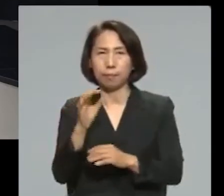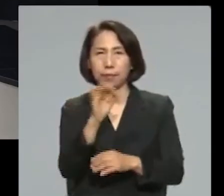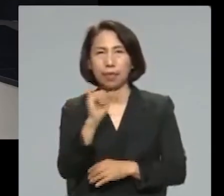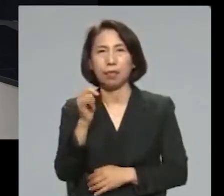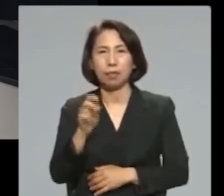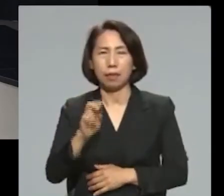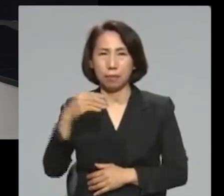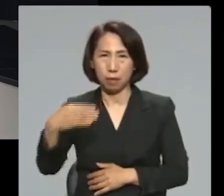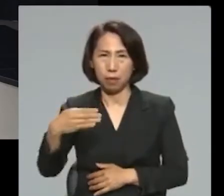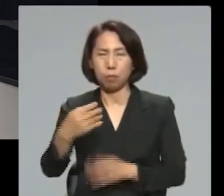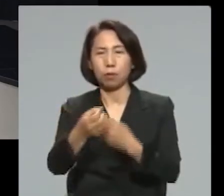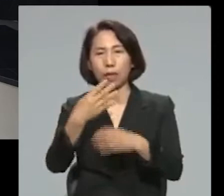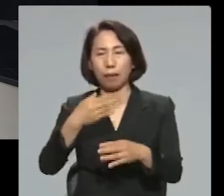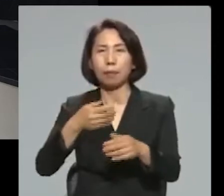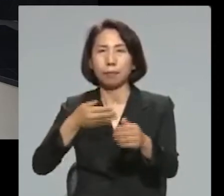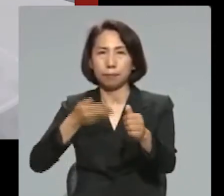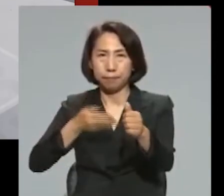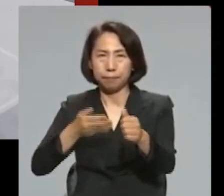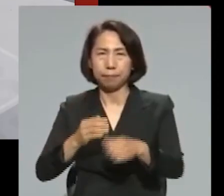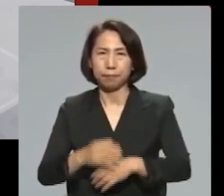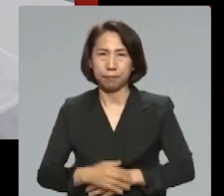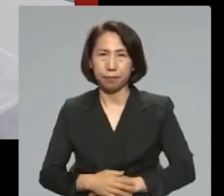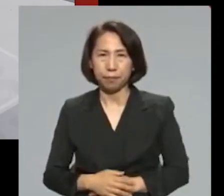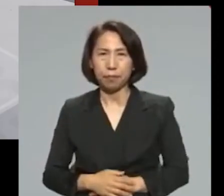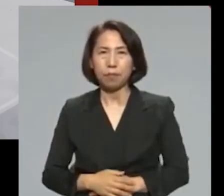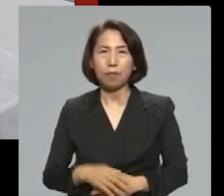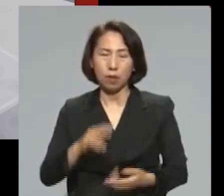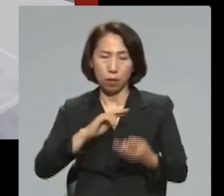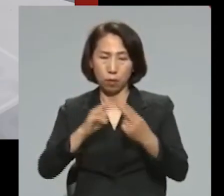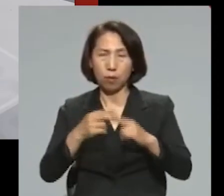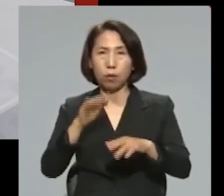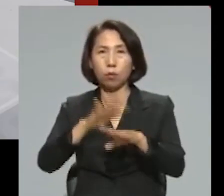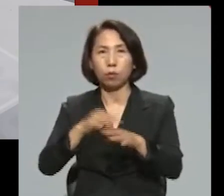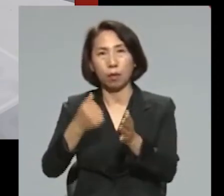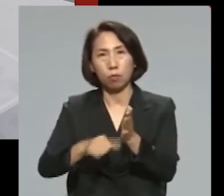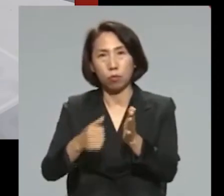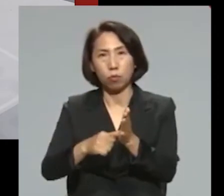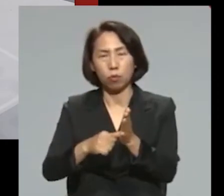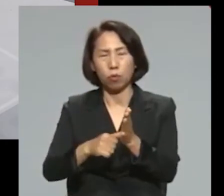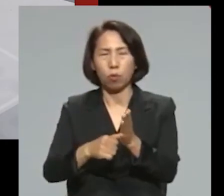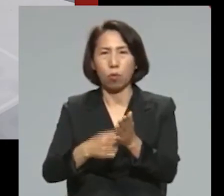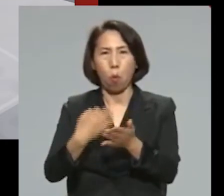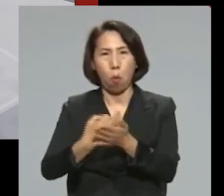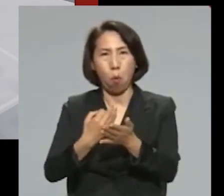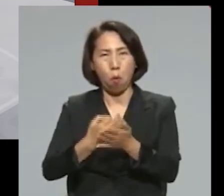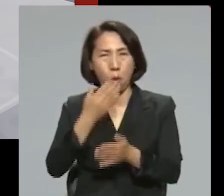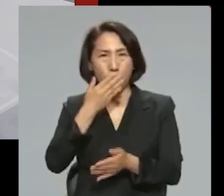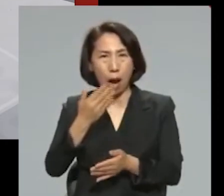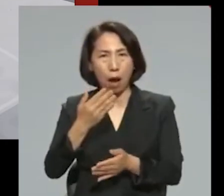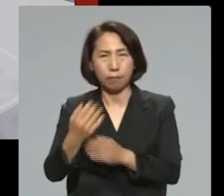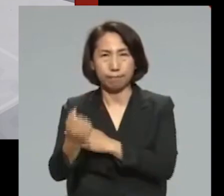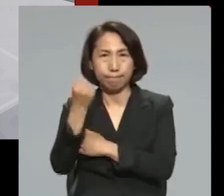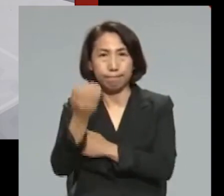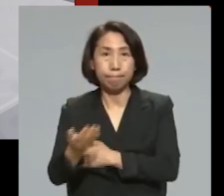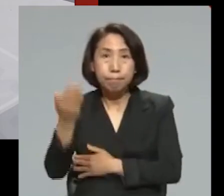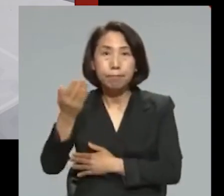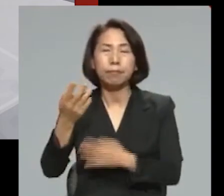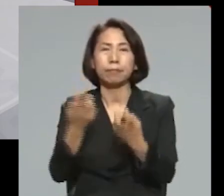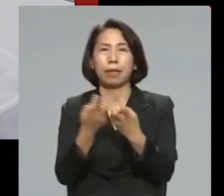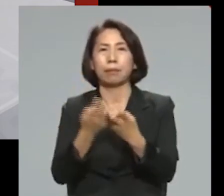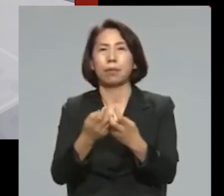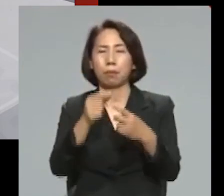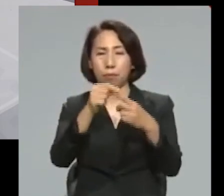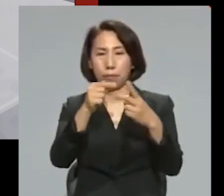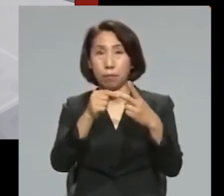답변을 듣겠습니다. 예, 고령 농산물의 경쟁력을 높이기 위한 방안은 세